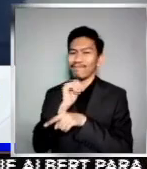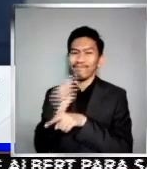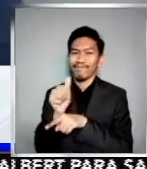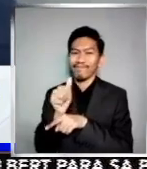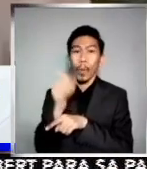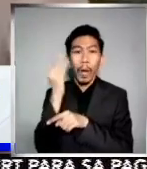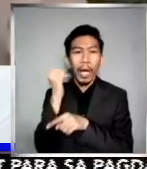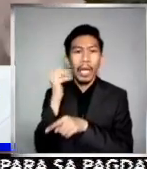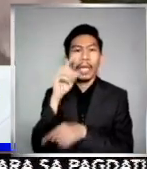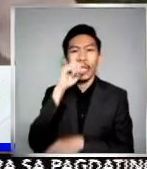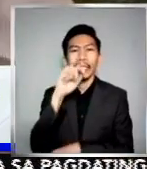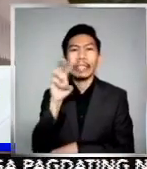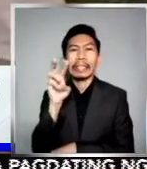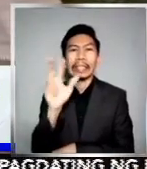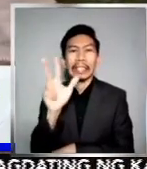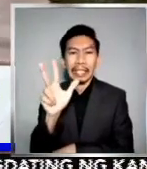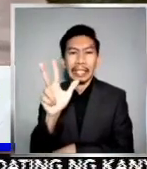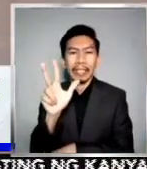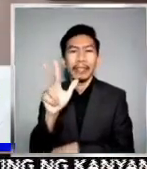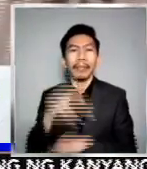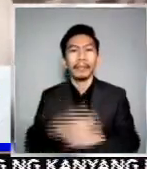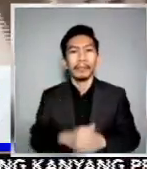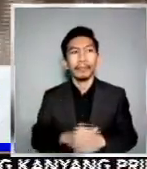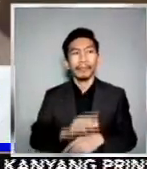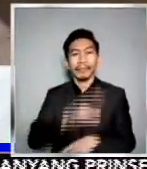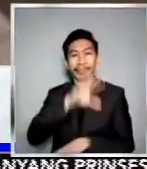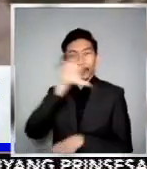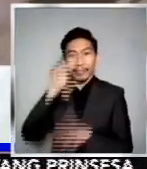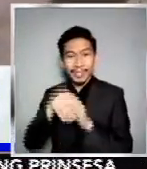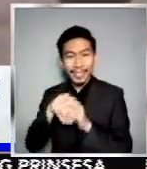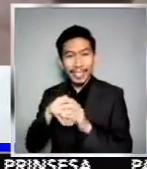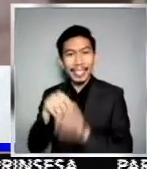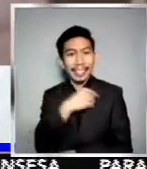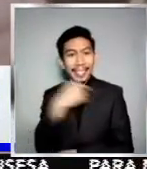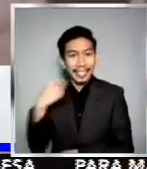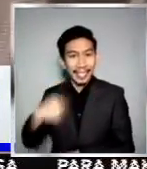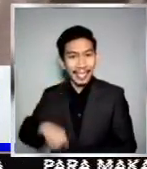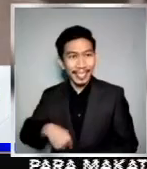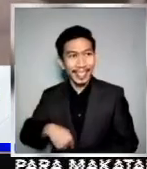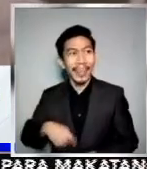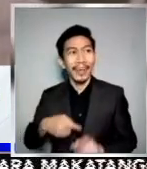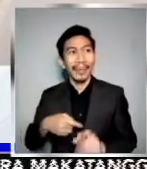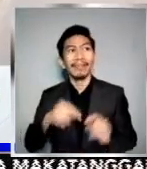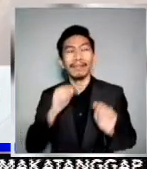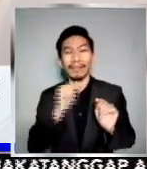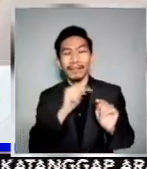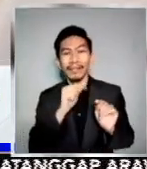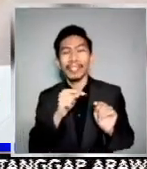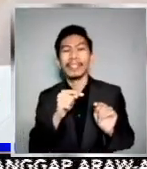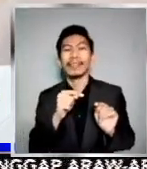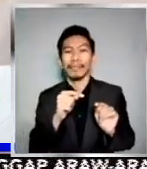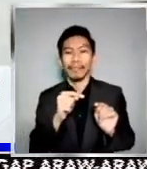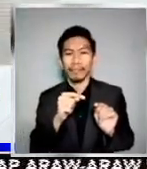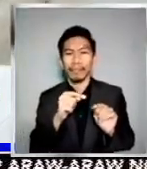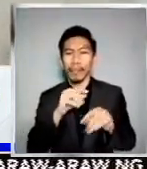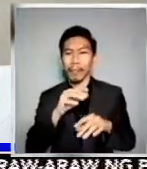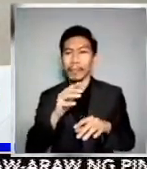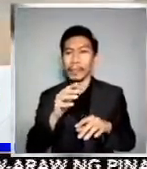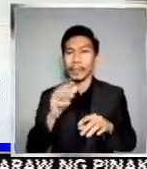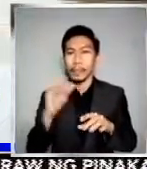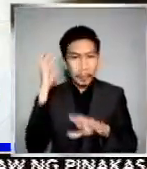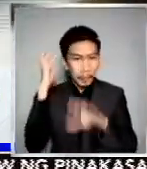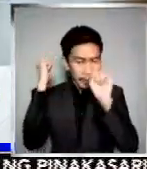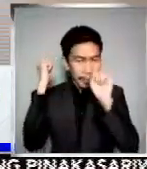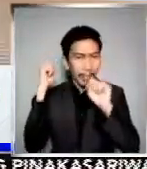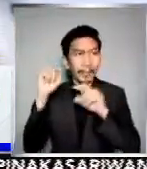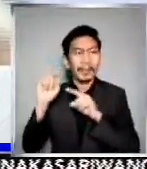sa vaccination ang Consul General ng China na si Jia Li at inihayag nito na palaging bukas ang kanilang bansa sa pagtulong